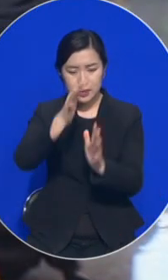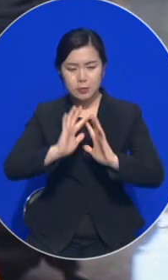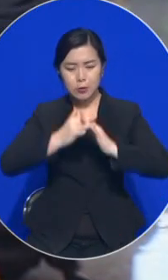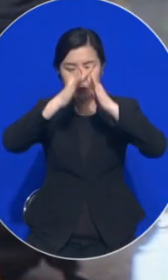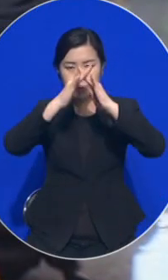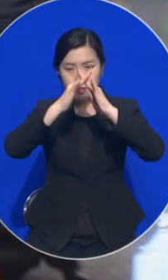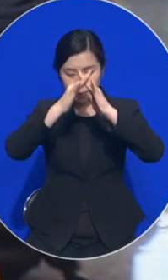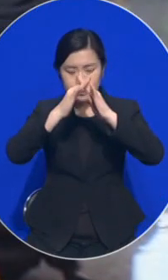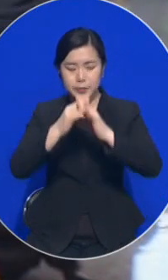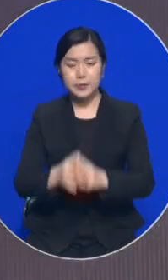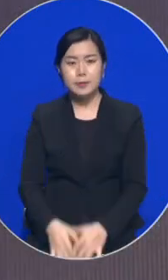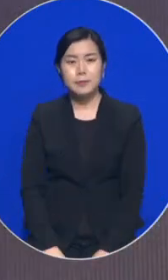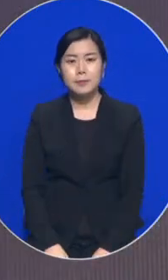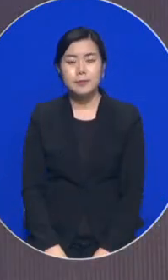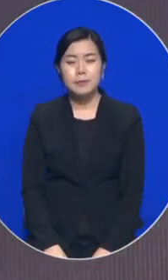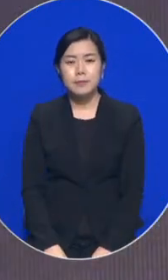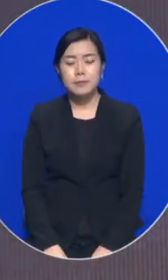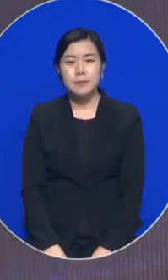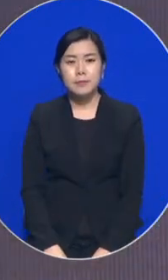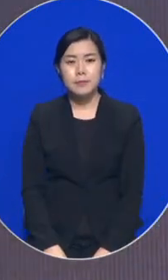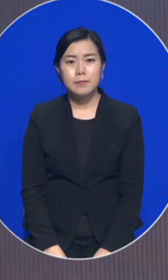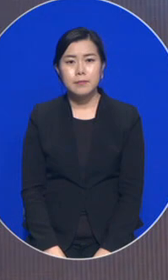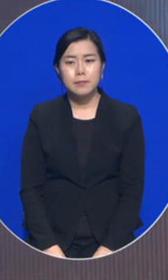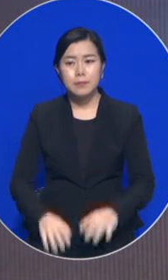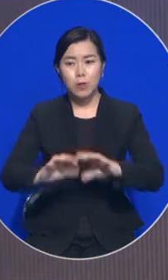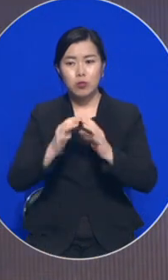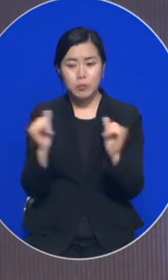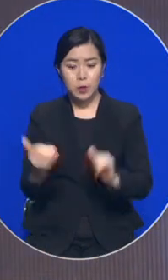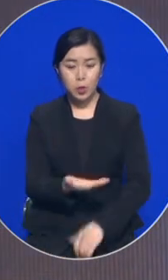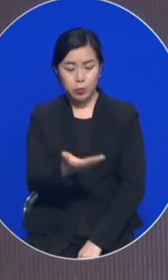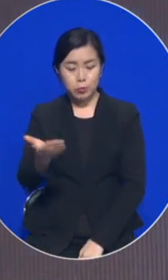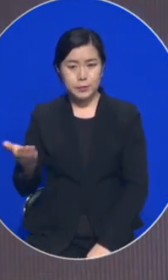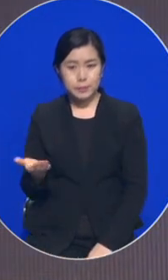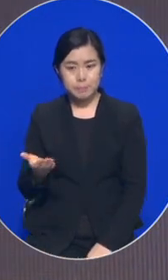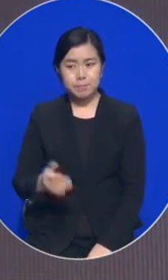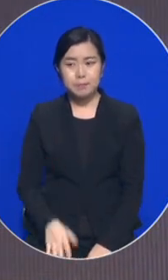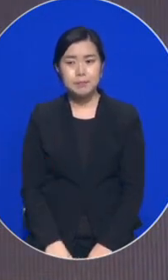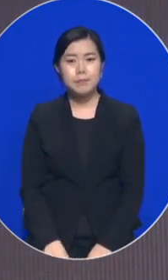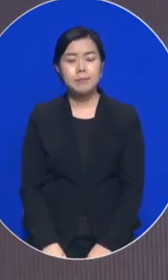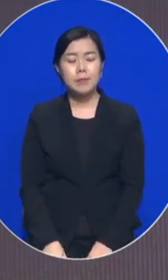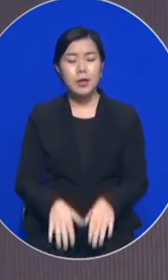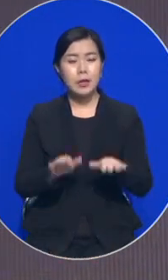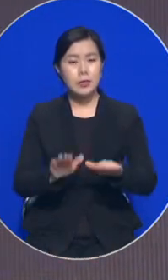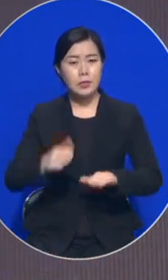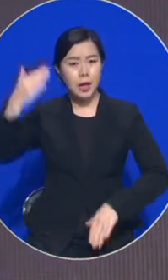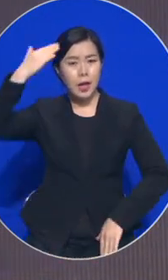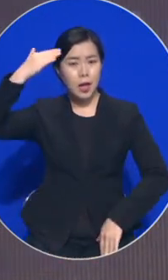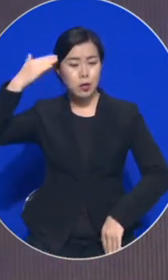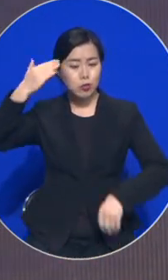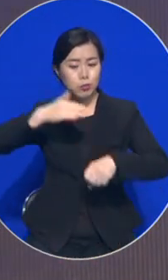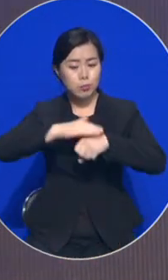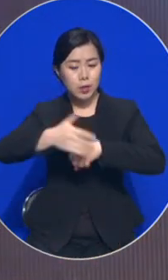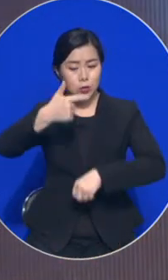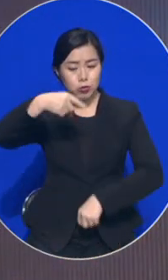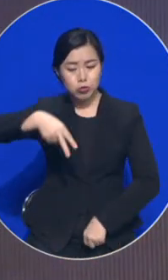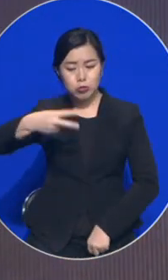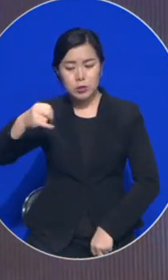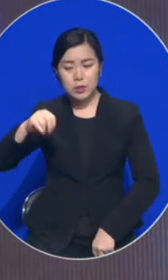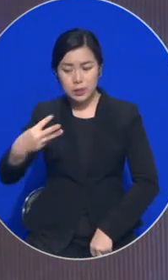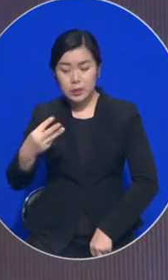것이라고 강조했습니다. 국민 여러분, 이제 우리는 한국판 뉴딜로 세계